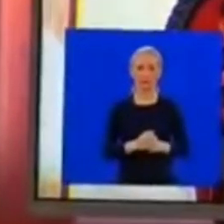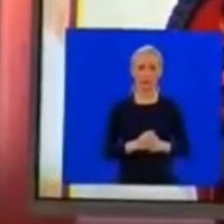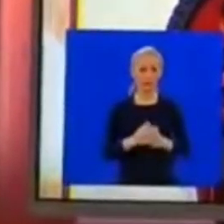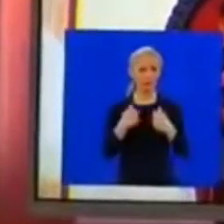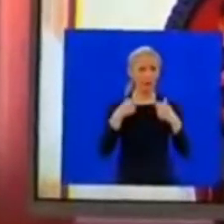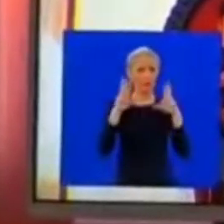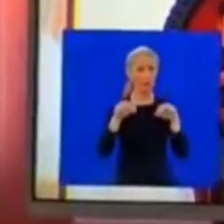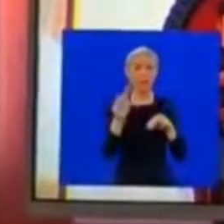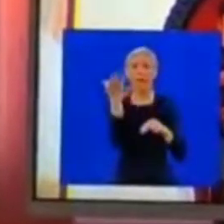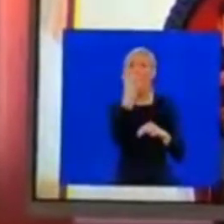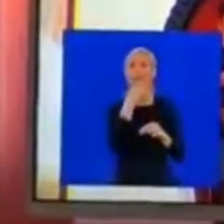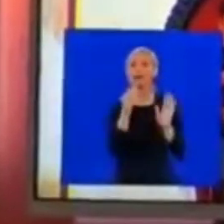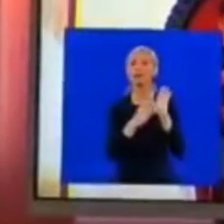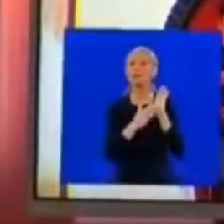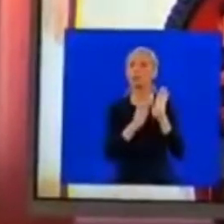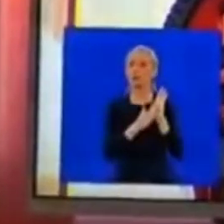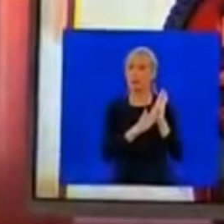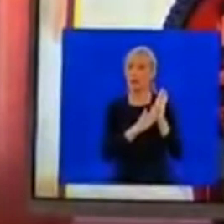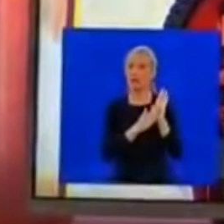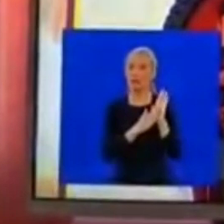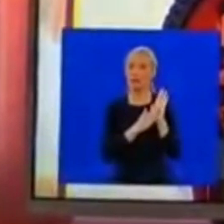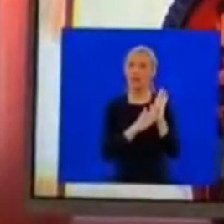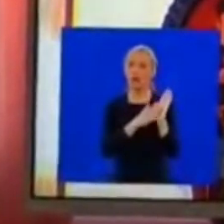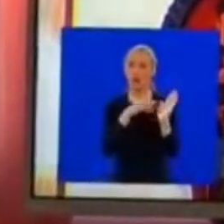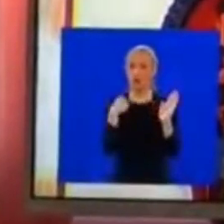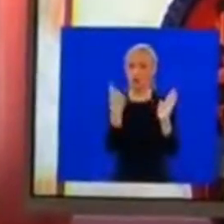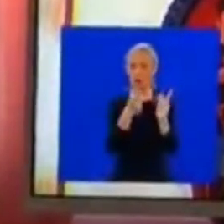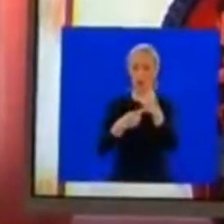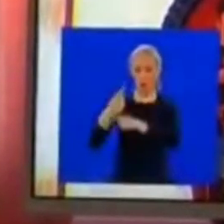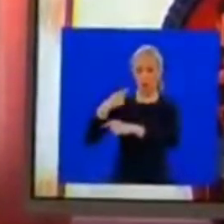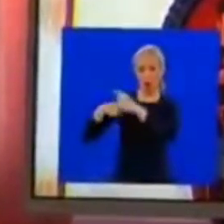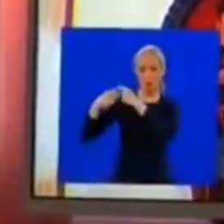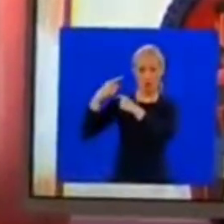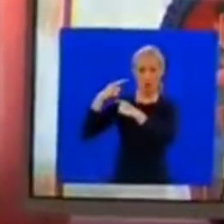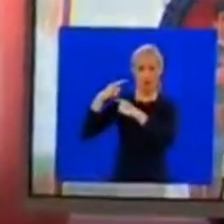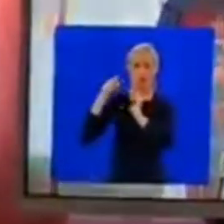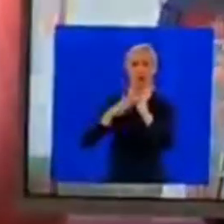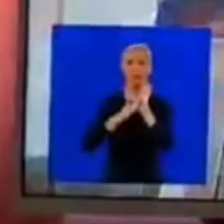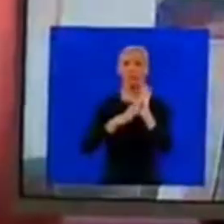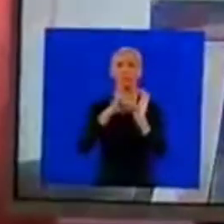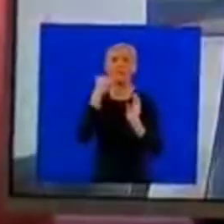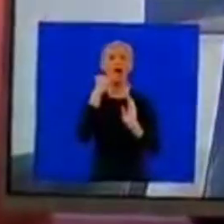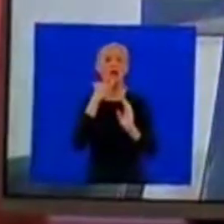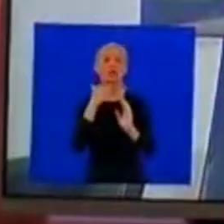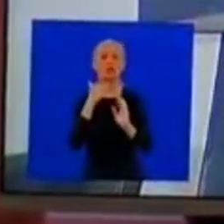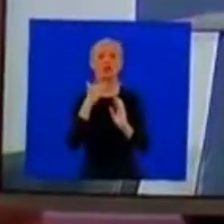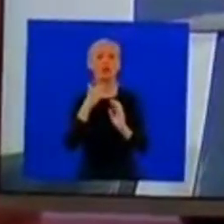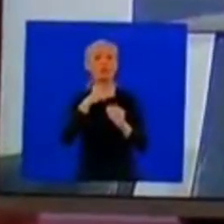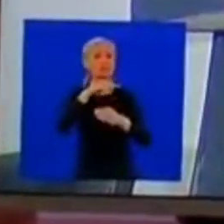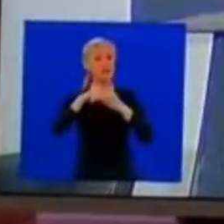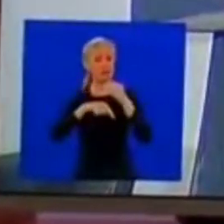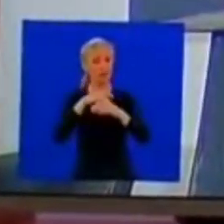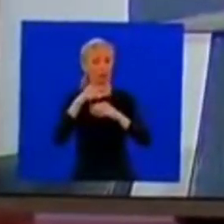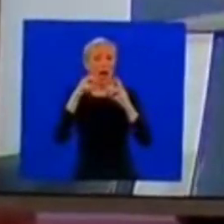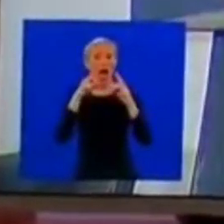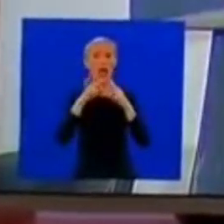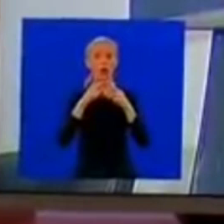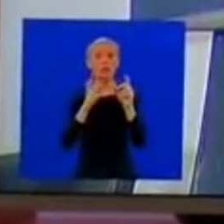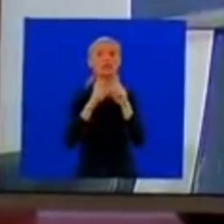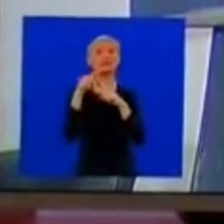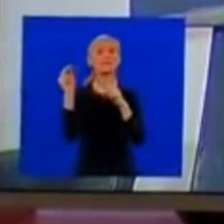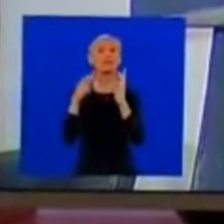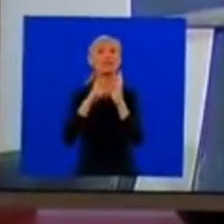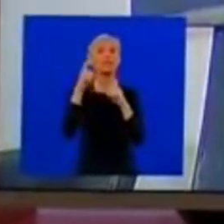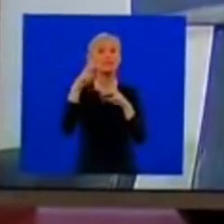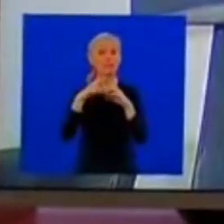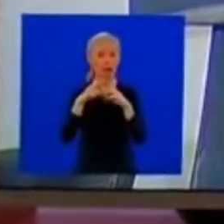Mi imamo prelijep primjer u našoj povijesti, primjer blaženoga, a svetoga, Alojzija